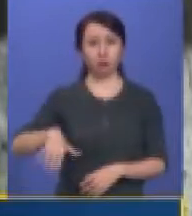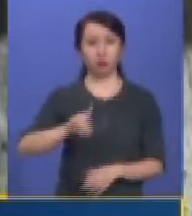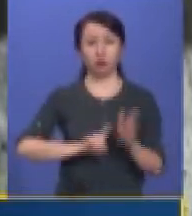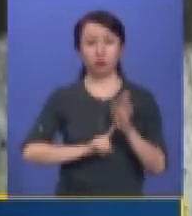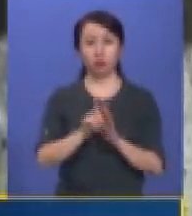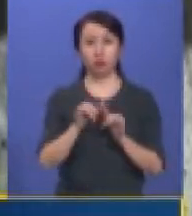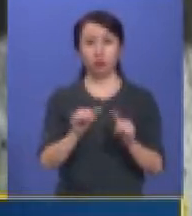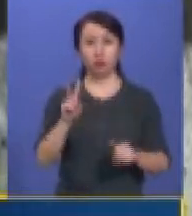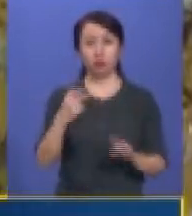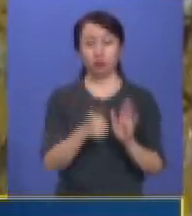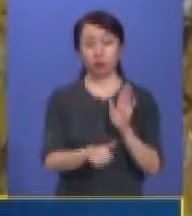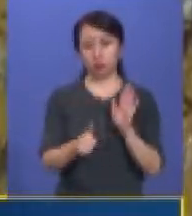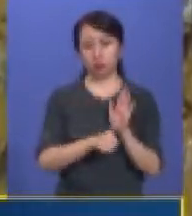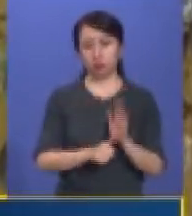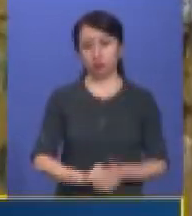начала пандемии –